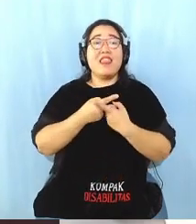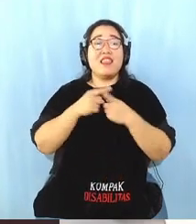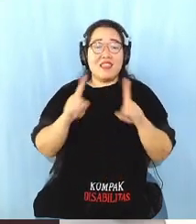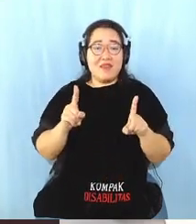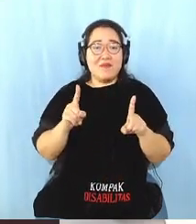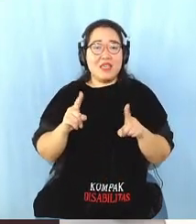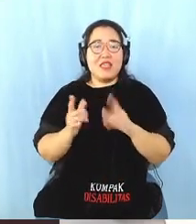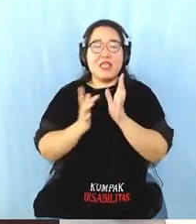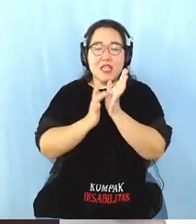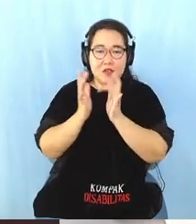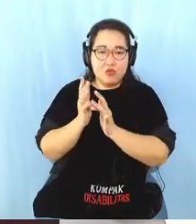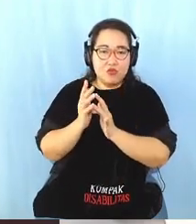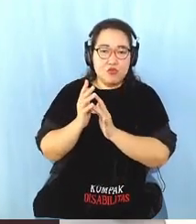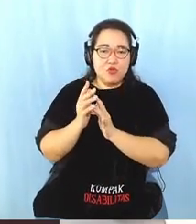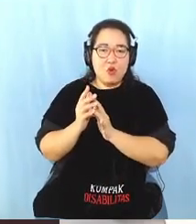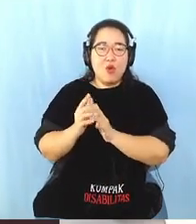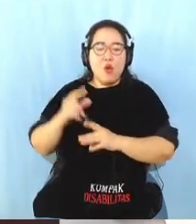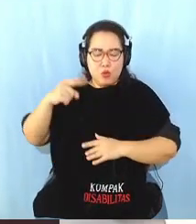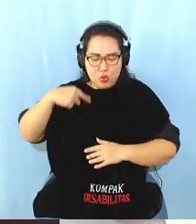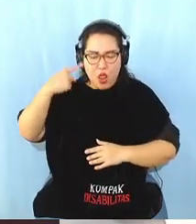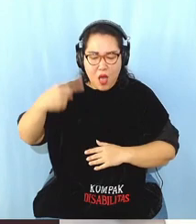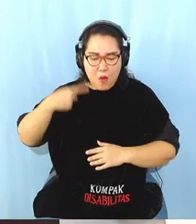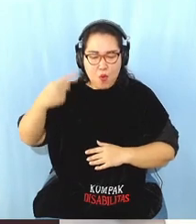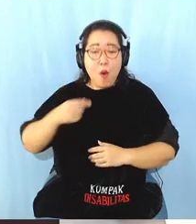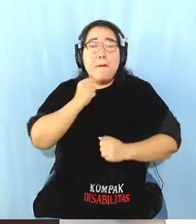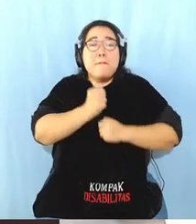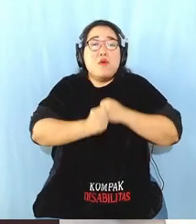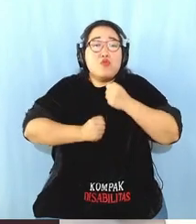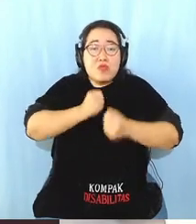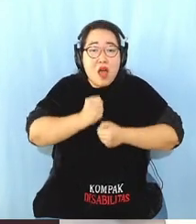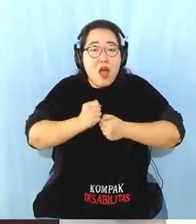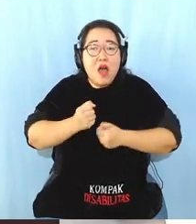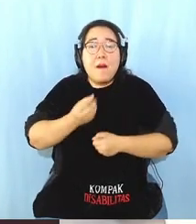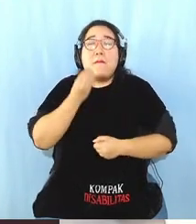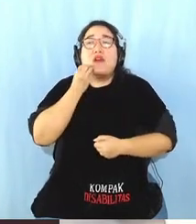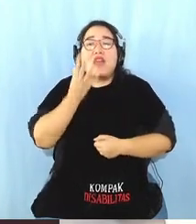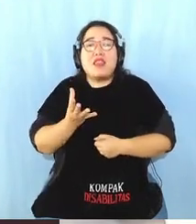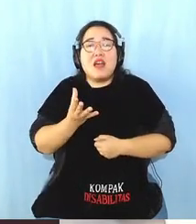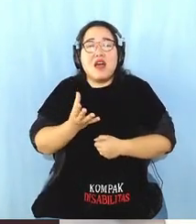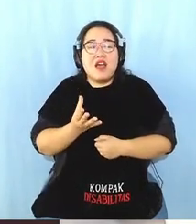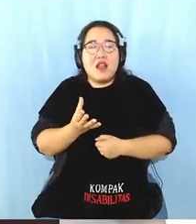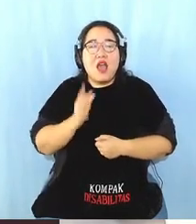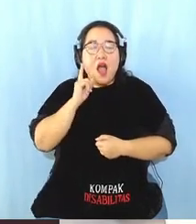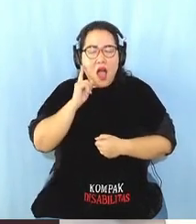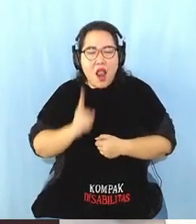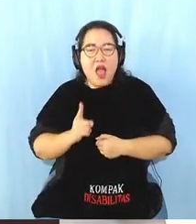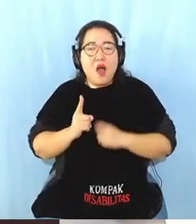datang. Dia datang sebagai Raja yang membawa keselamatan. Dia adalah utusan Allah.